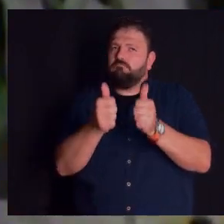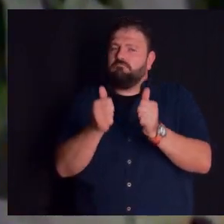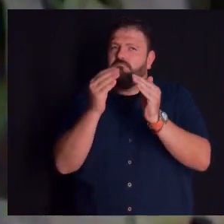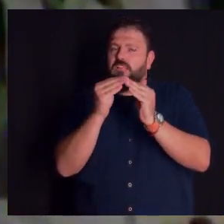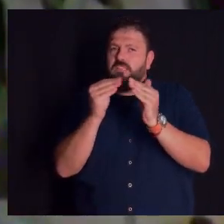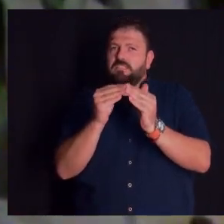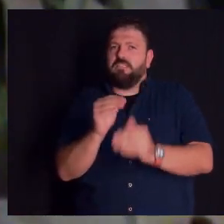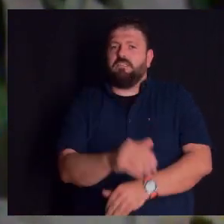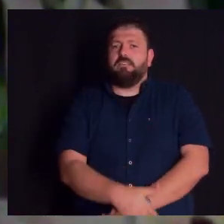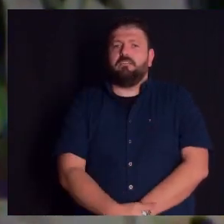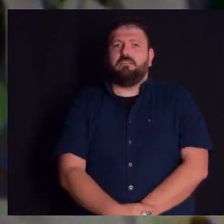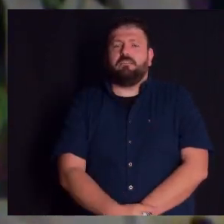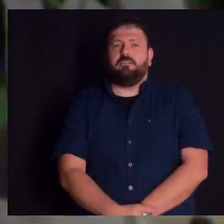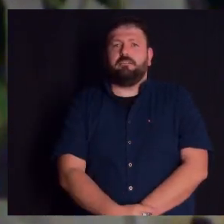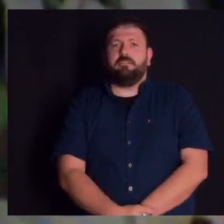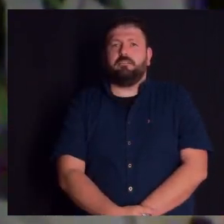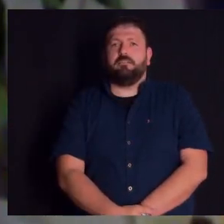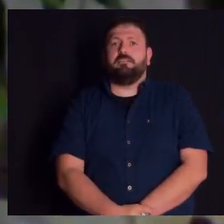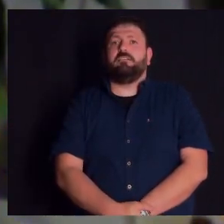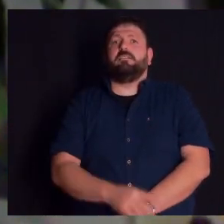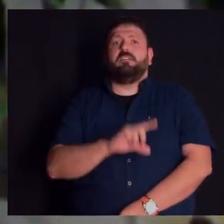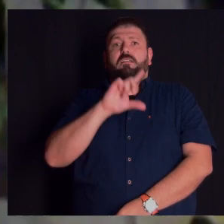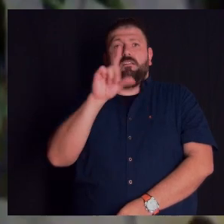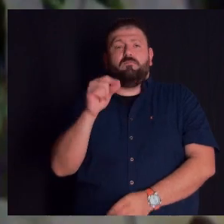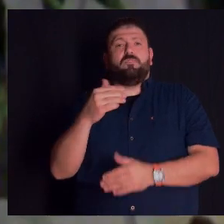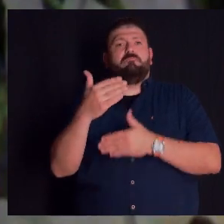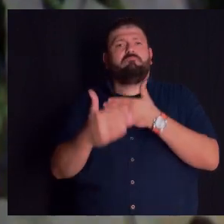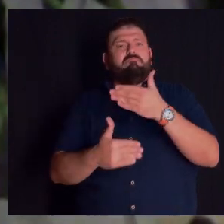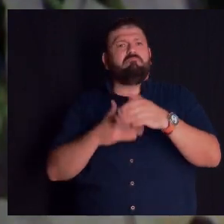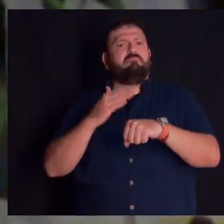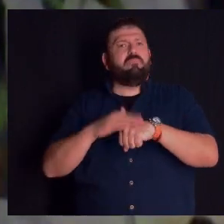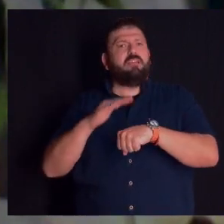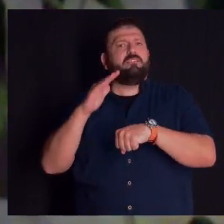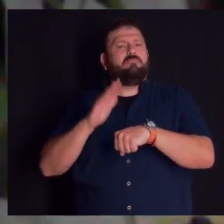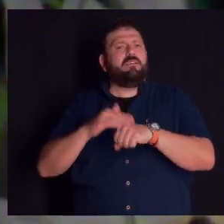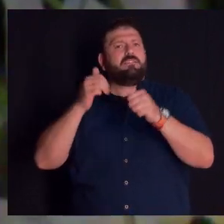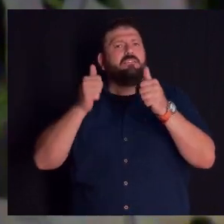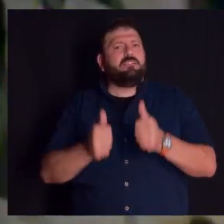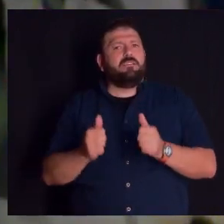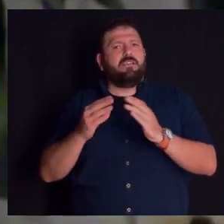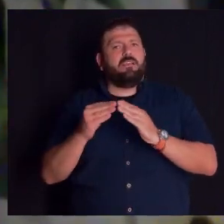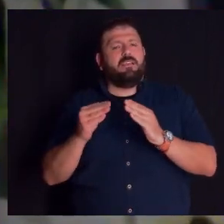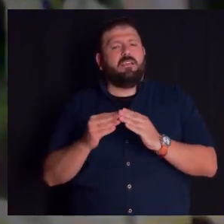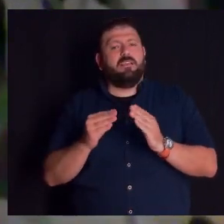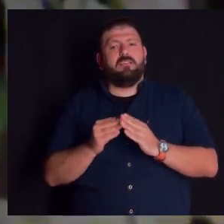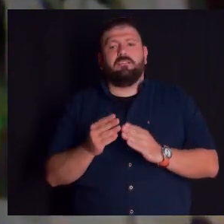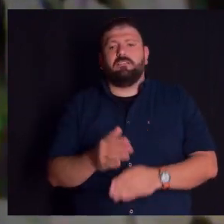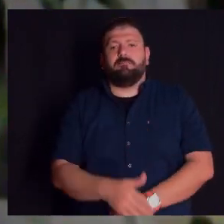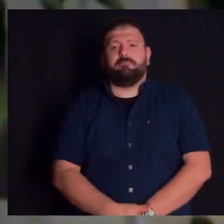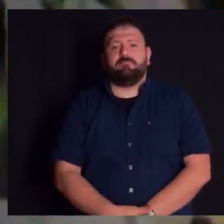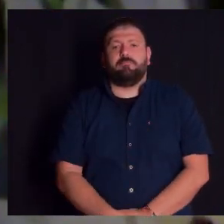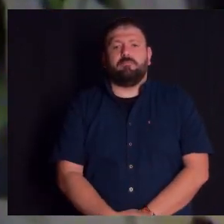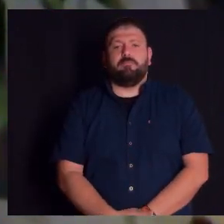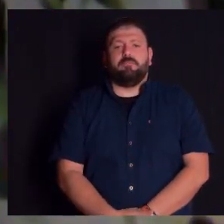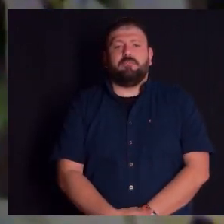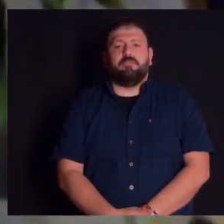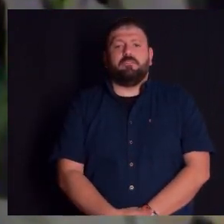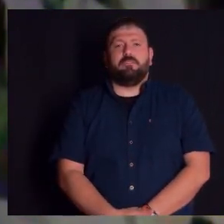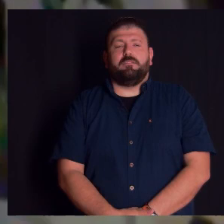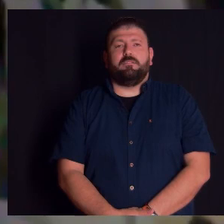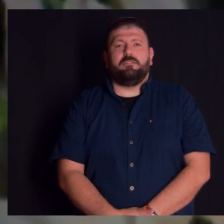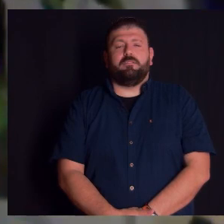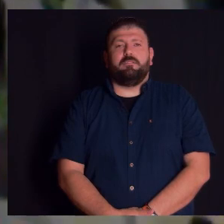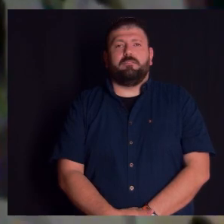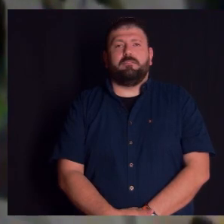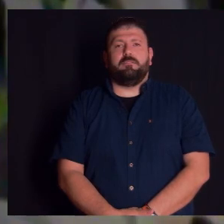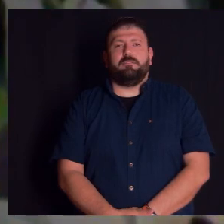еще и еще и еще. después más, then más. for more and more and more days. Сначала, когда нас попросили сидеть дома неделю, это казалось, ну ладно,